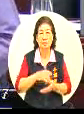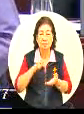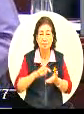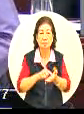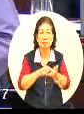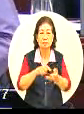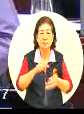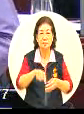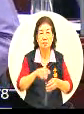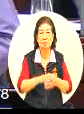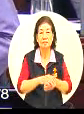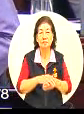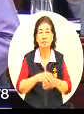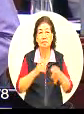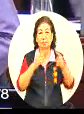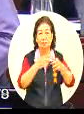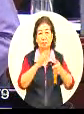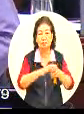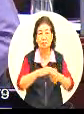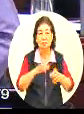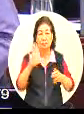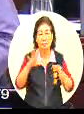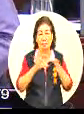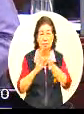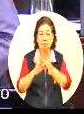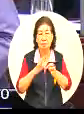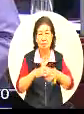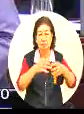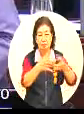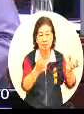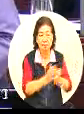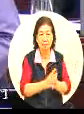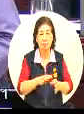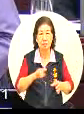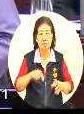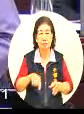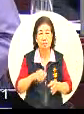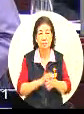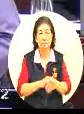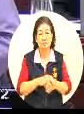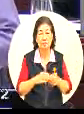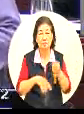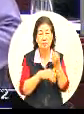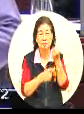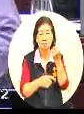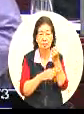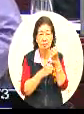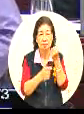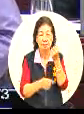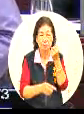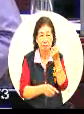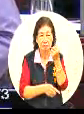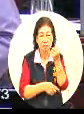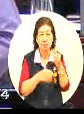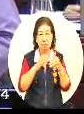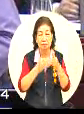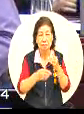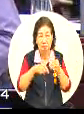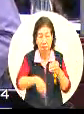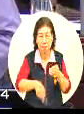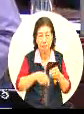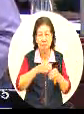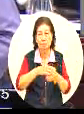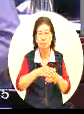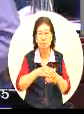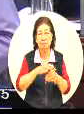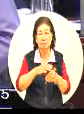些相关的部分，我们来进行在我们法律上我们如何来协助，那